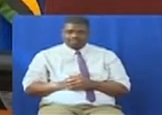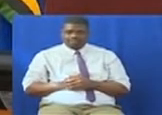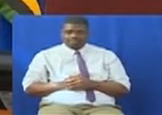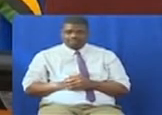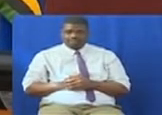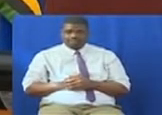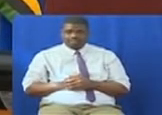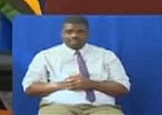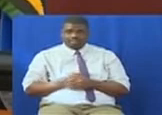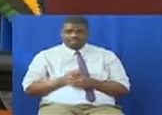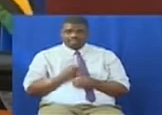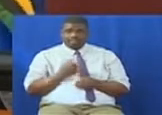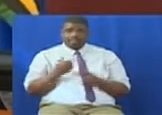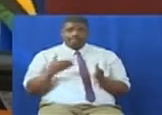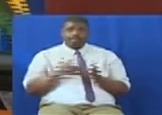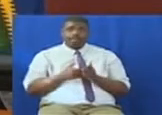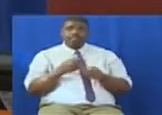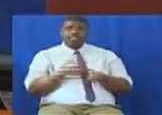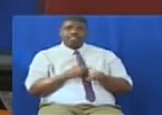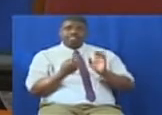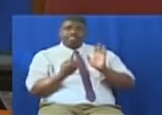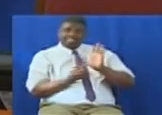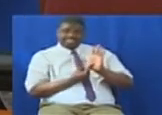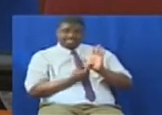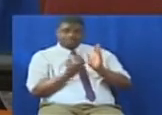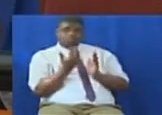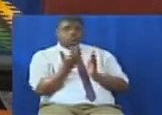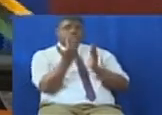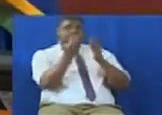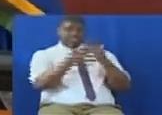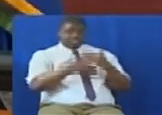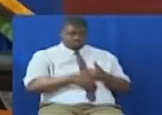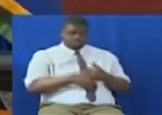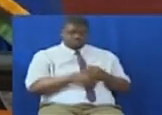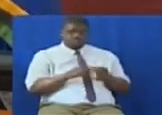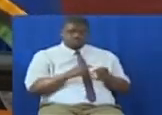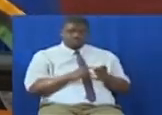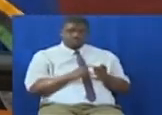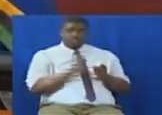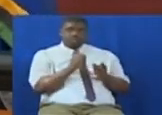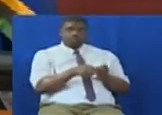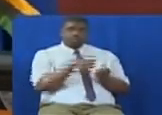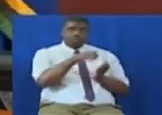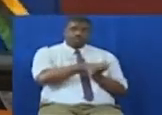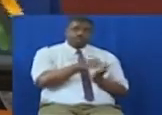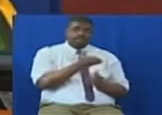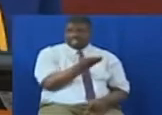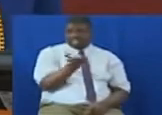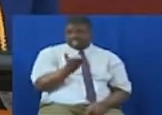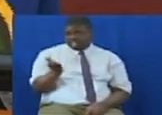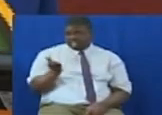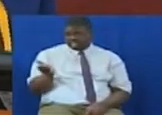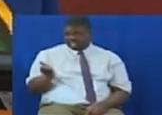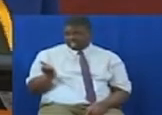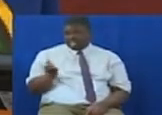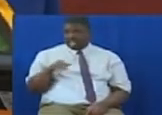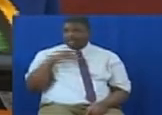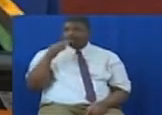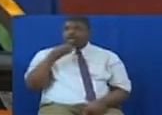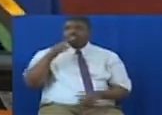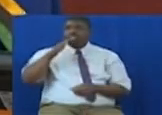manake inasemekana mpaka saa 6 usiku jana alikuwa mahali pengine. Kwa hiyo lina hadithi nyingi,